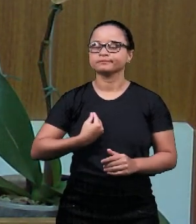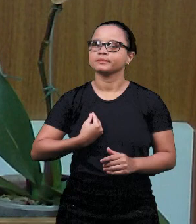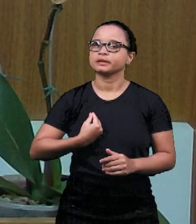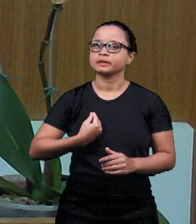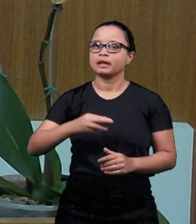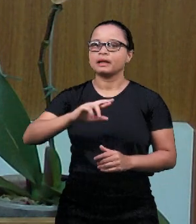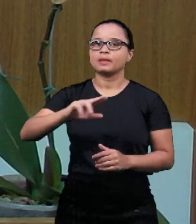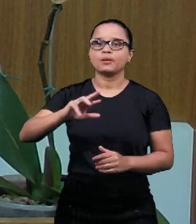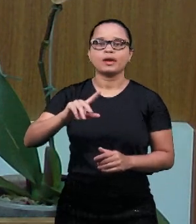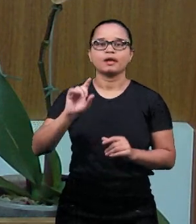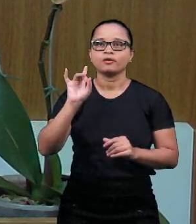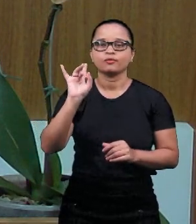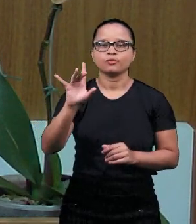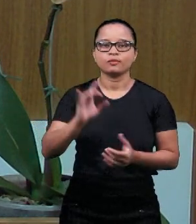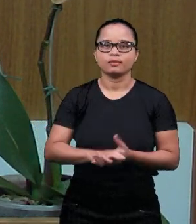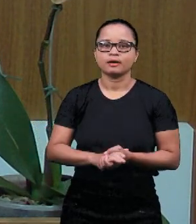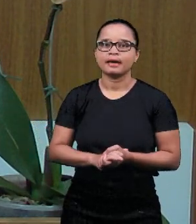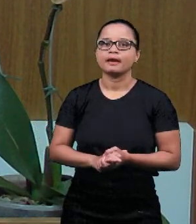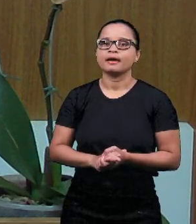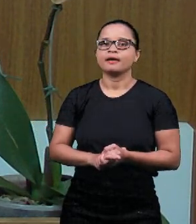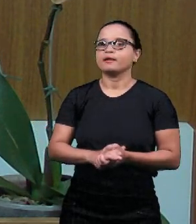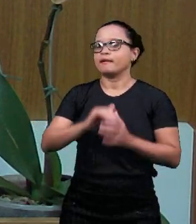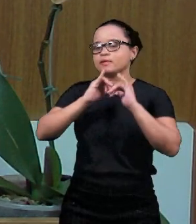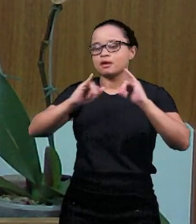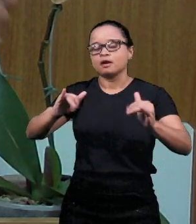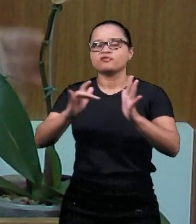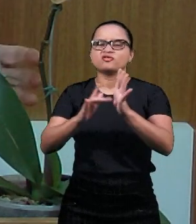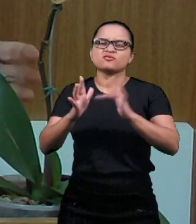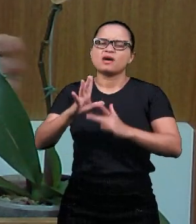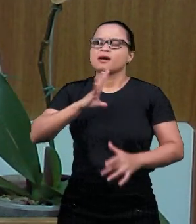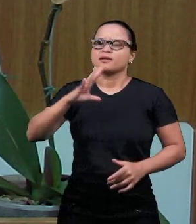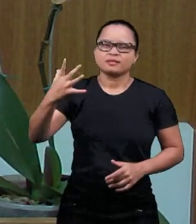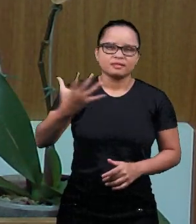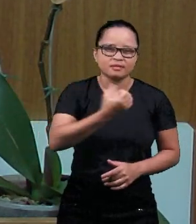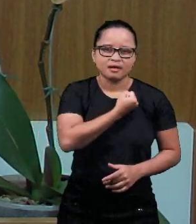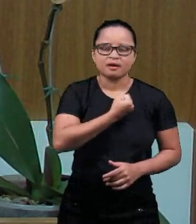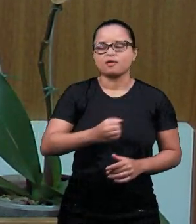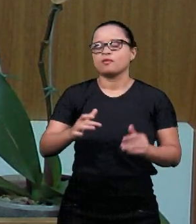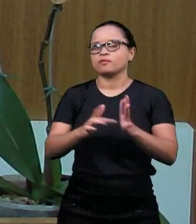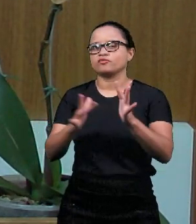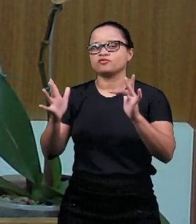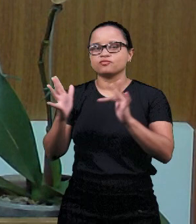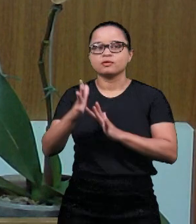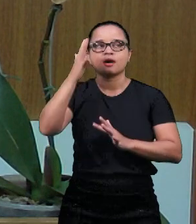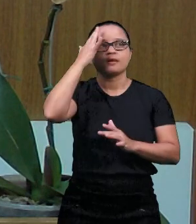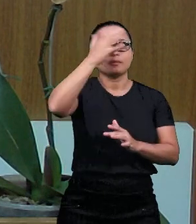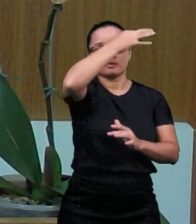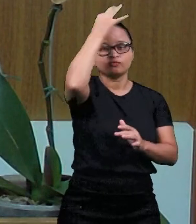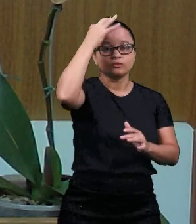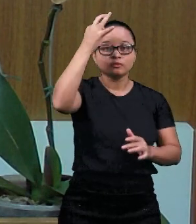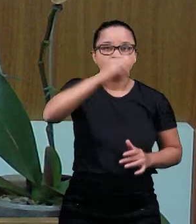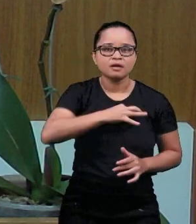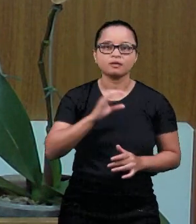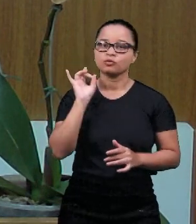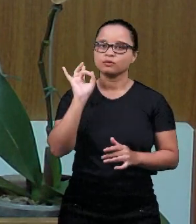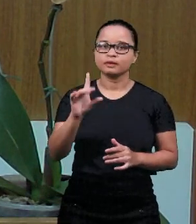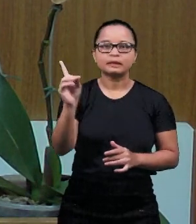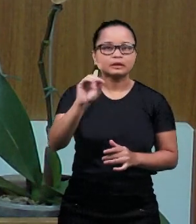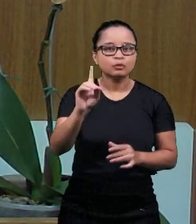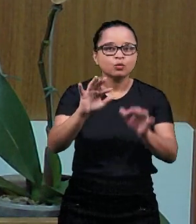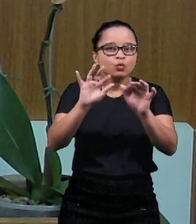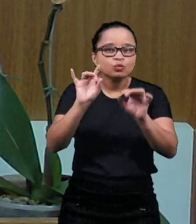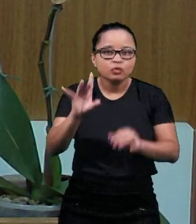rappeler que Jésus sauve, Jésus baptise du Saint-Esprit, ce n'est pas simplement cela, mais aussi de dire et